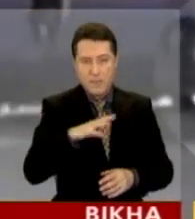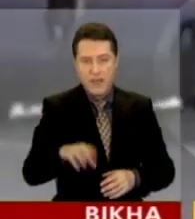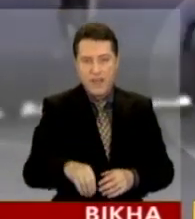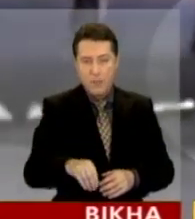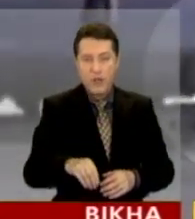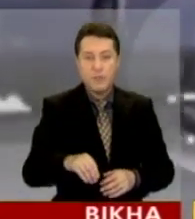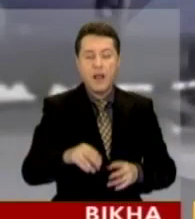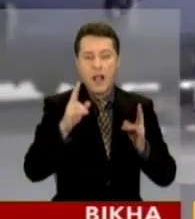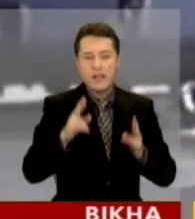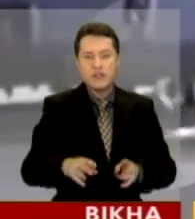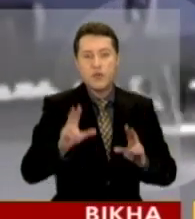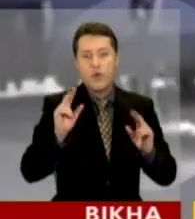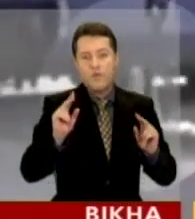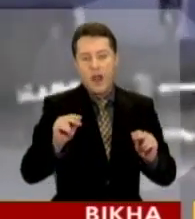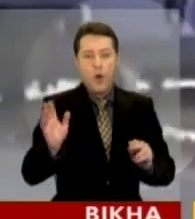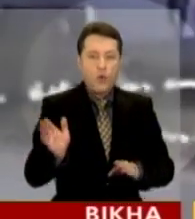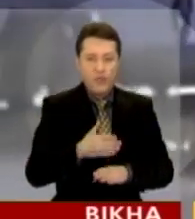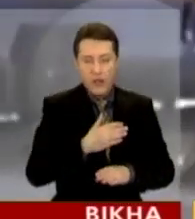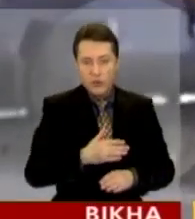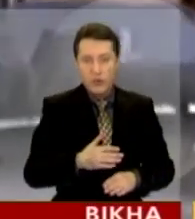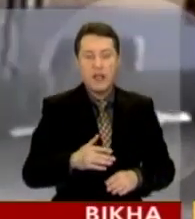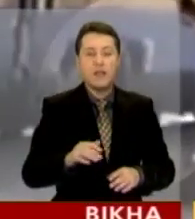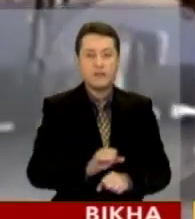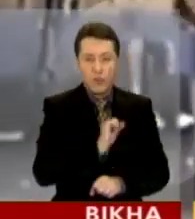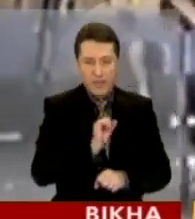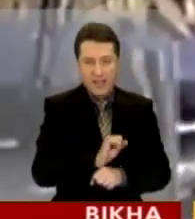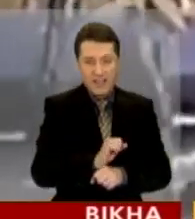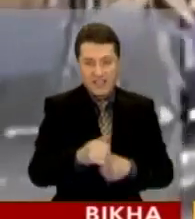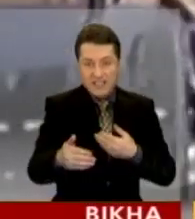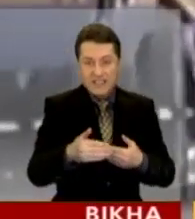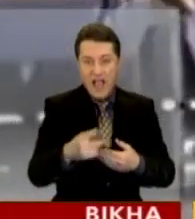Катастрофи дивом вдалося уникнути. Електричка таки зупинилася лише за метр від потяга.